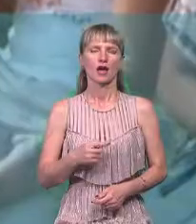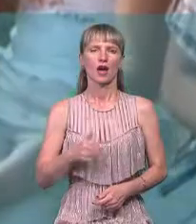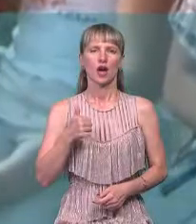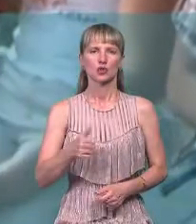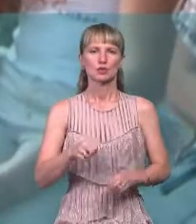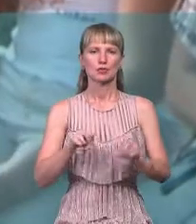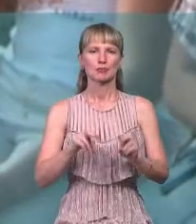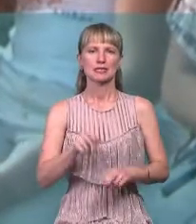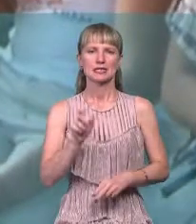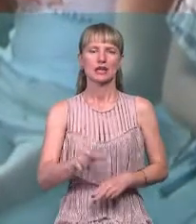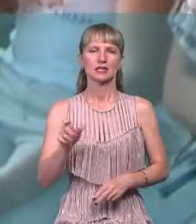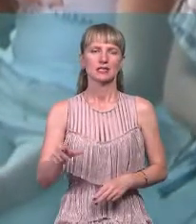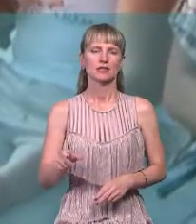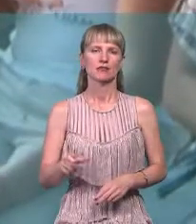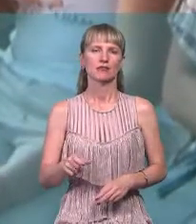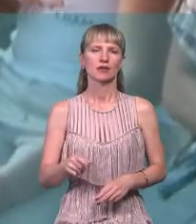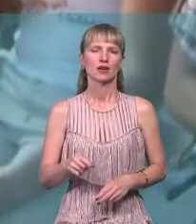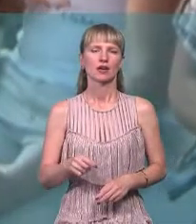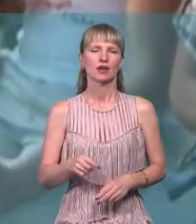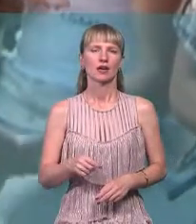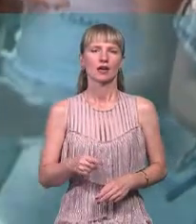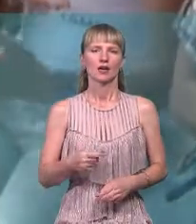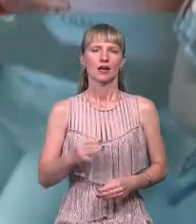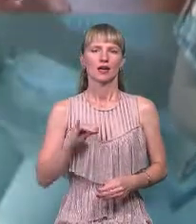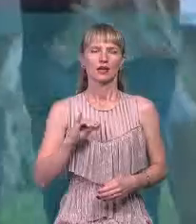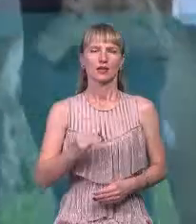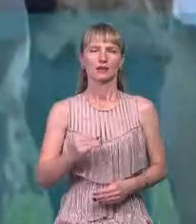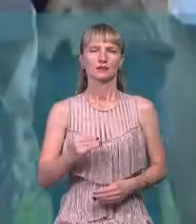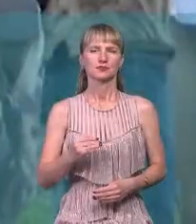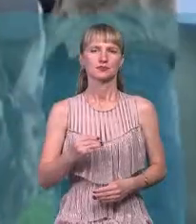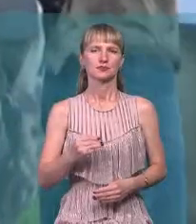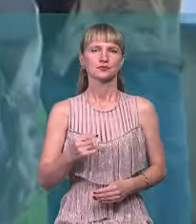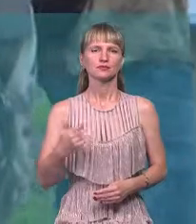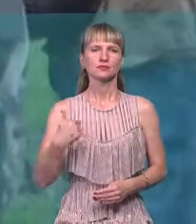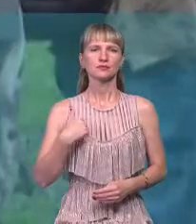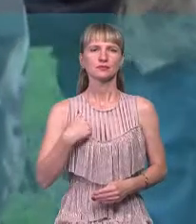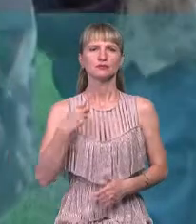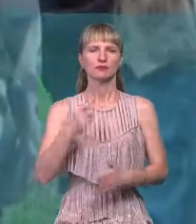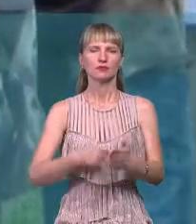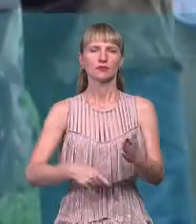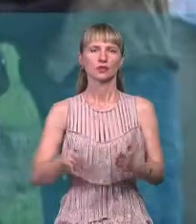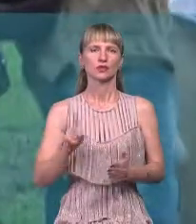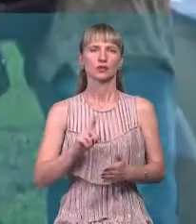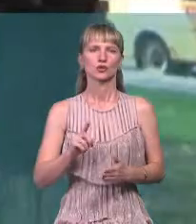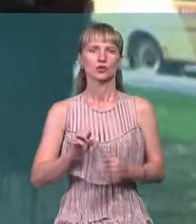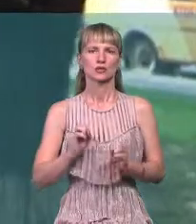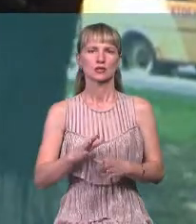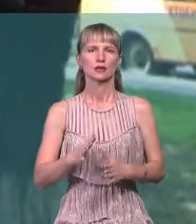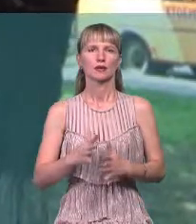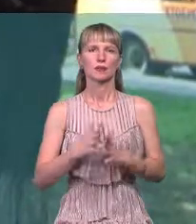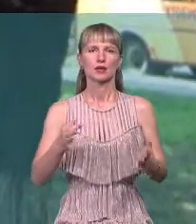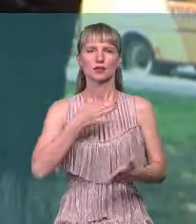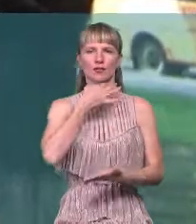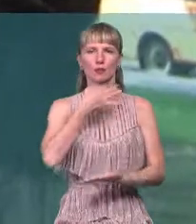лікарів. Хімія, напевно, це найстрашніше з усіх екзаменів, але я впевнений, що справлюсь. Він більш